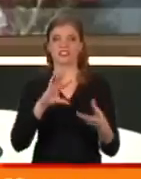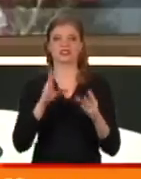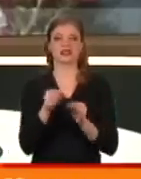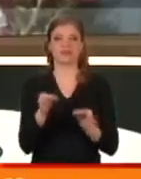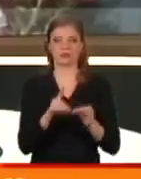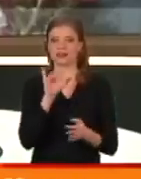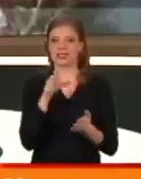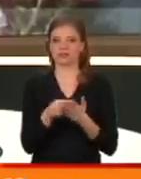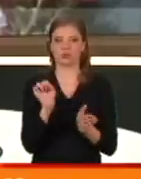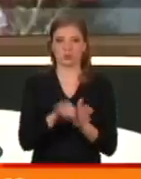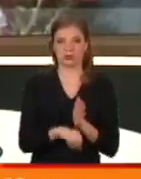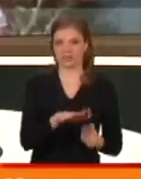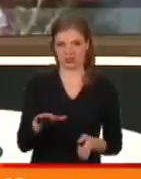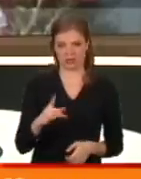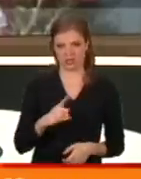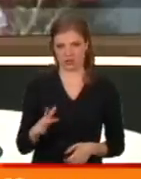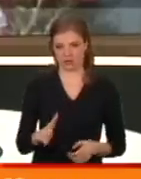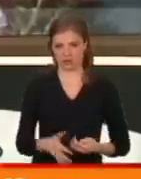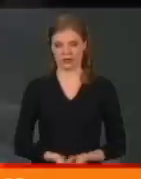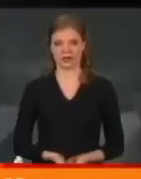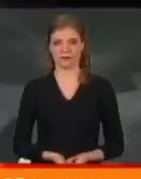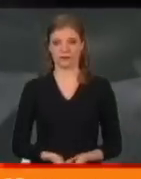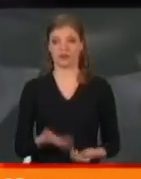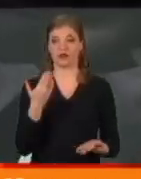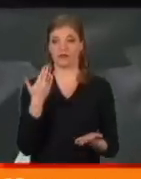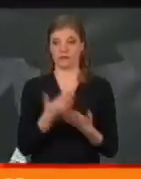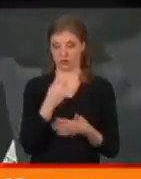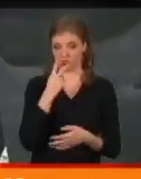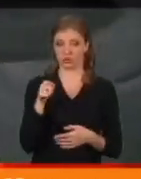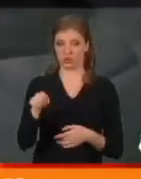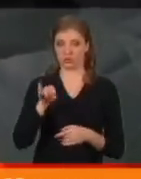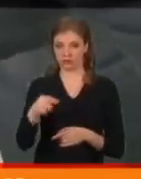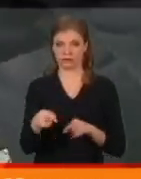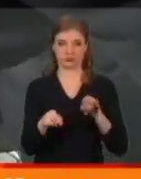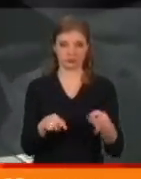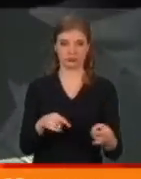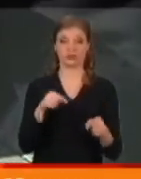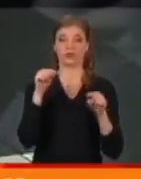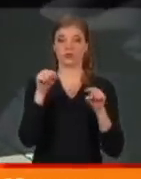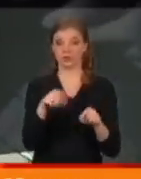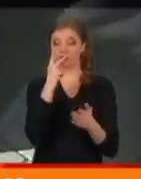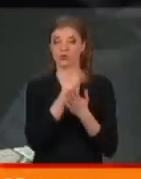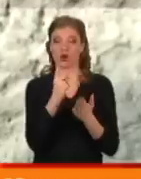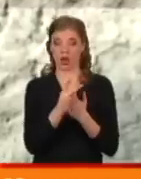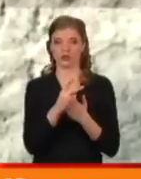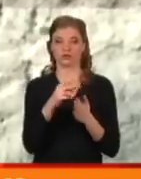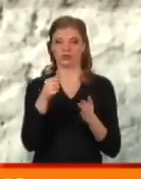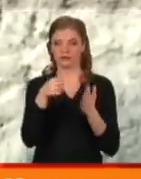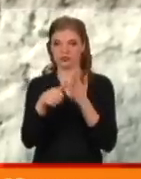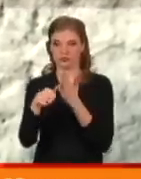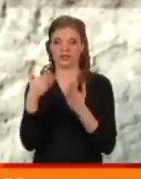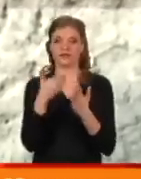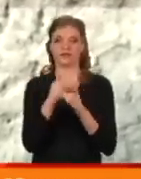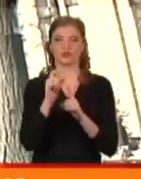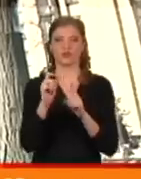своїх убитих дітей так і не дочекається. От воно, ви бачите, тут був. Пан Ігор показує нам заліплені сліди